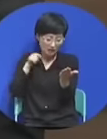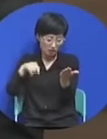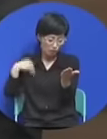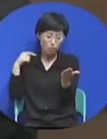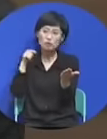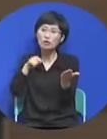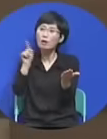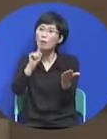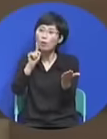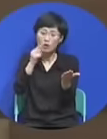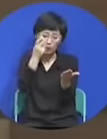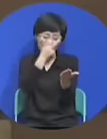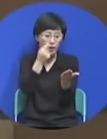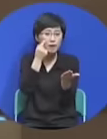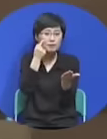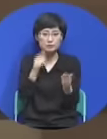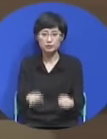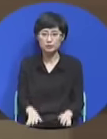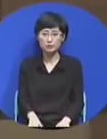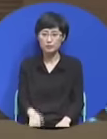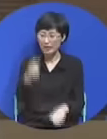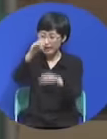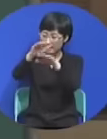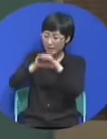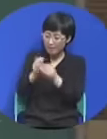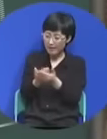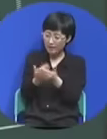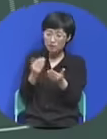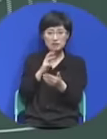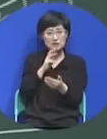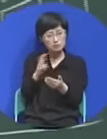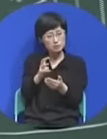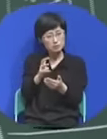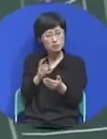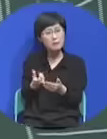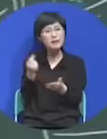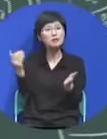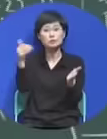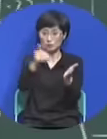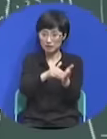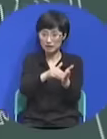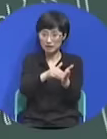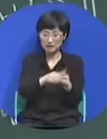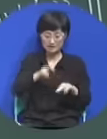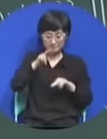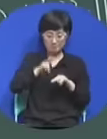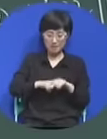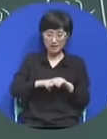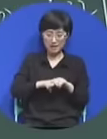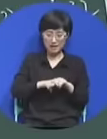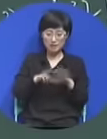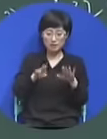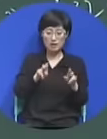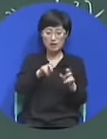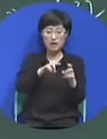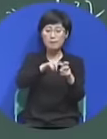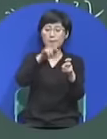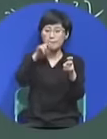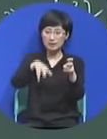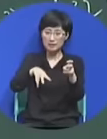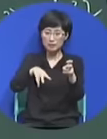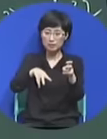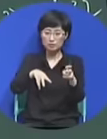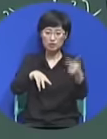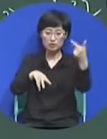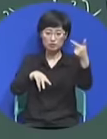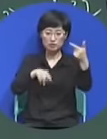要确认一下，查考一下有没有我不认识的词。 그것도 여러분 예배 시간 조금 빨리 오면 오늘 읽은 마태복음 6장 있는 부분을